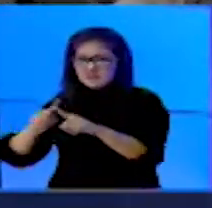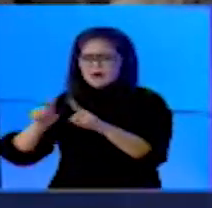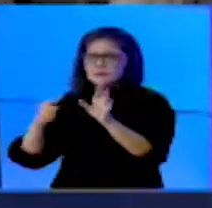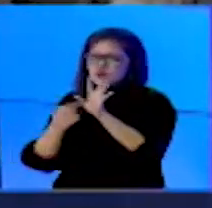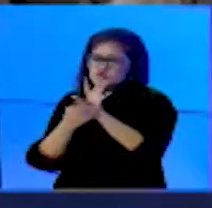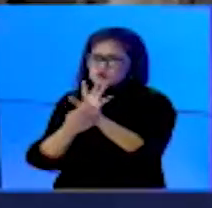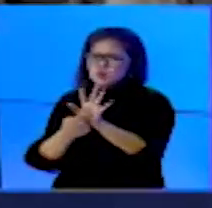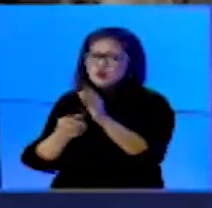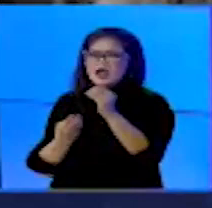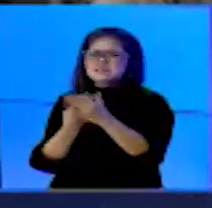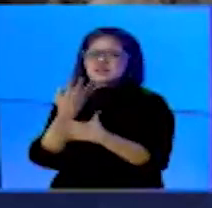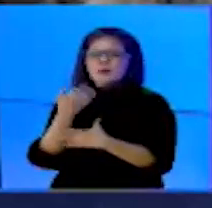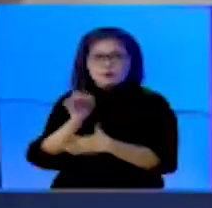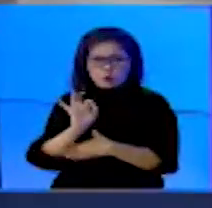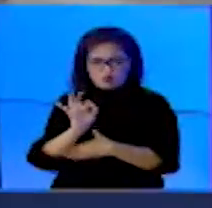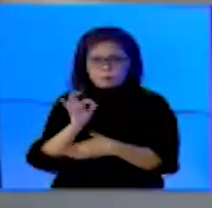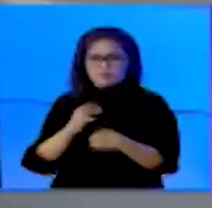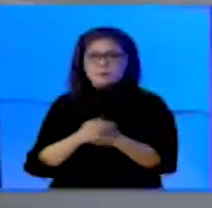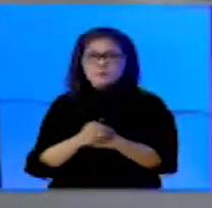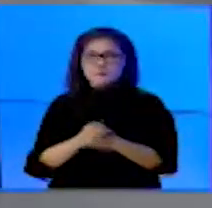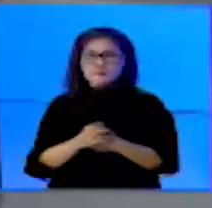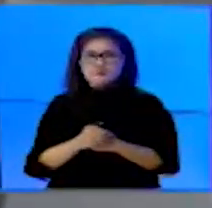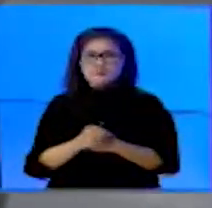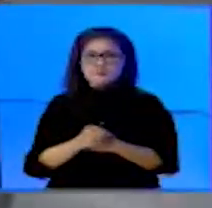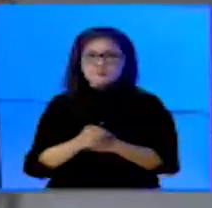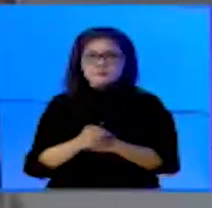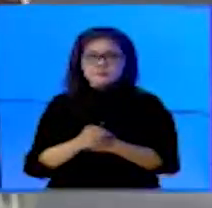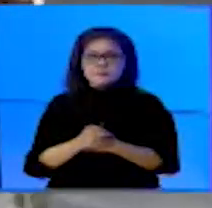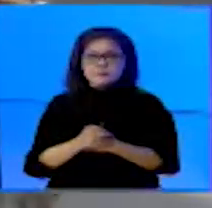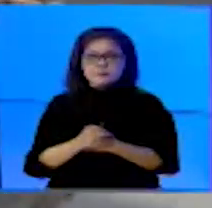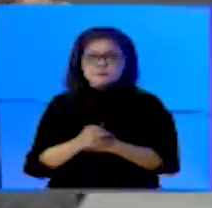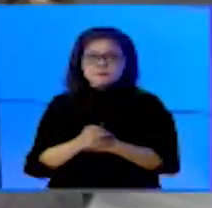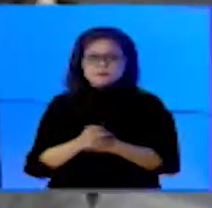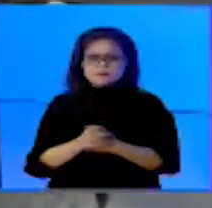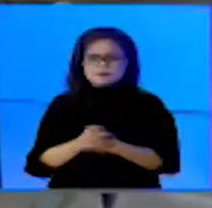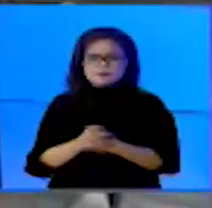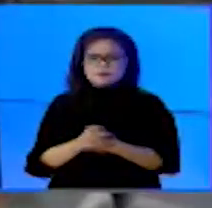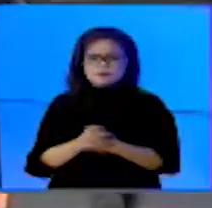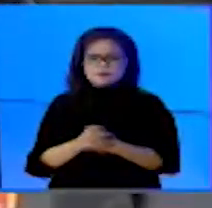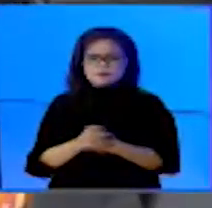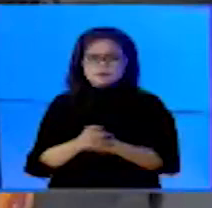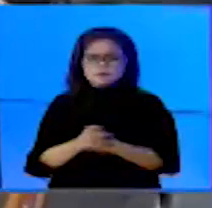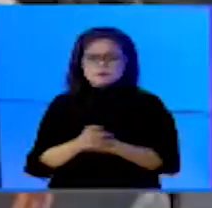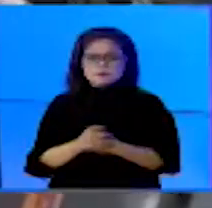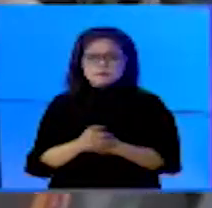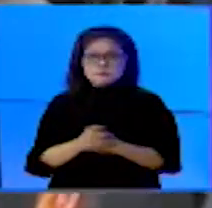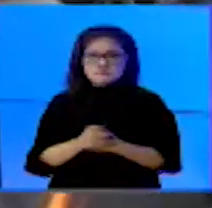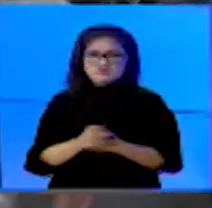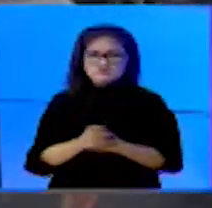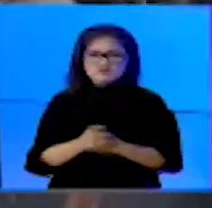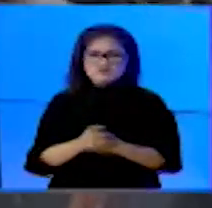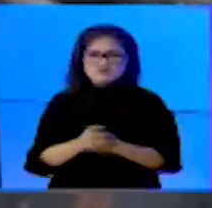kita akan VCR ternyata positif bahwa Desa sebanyak di sudah menjadi sumber the